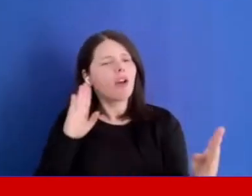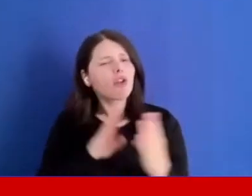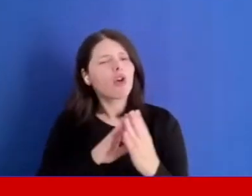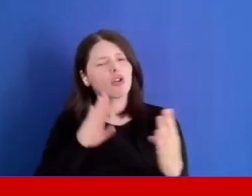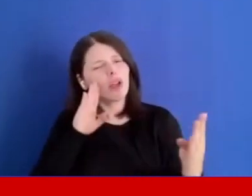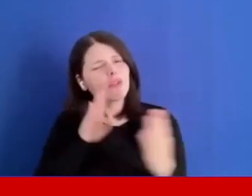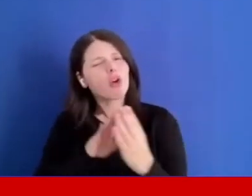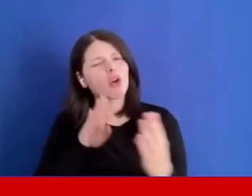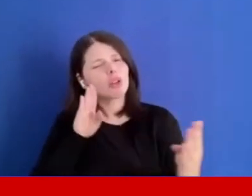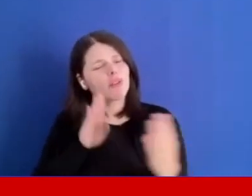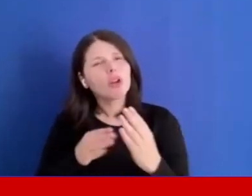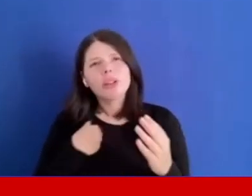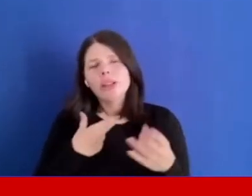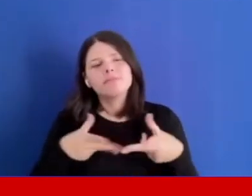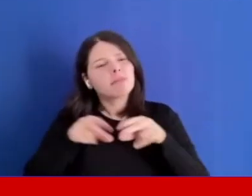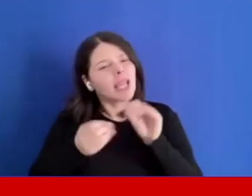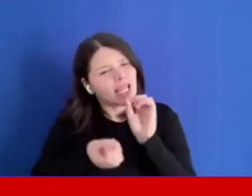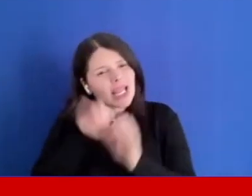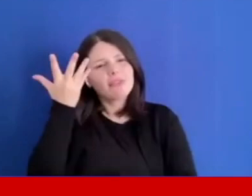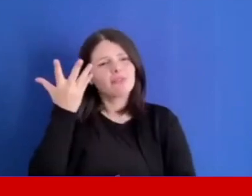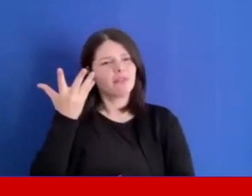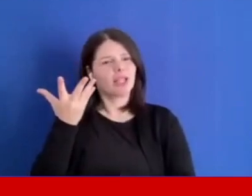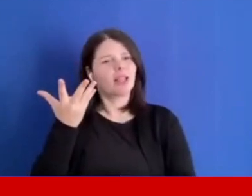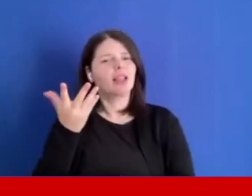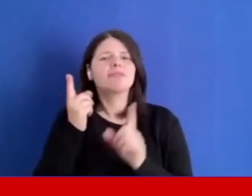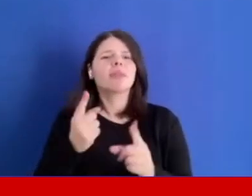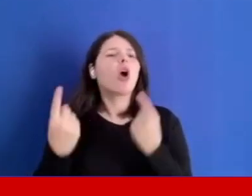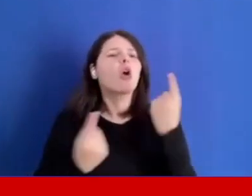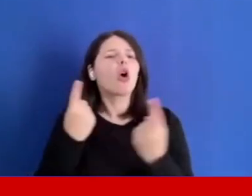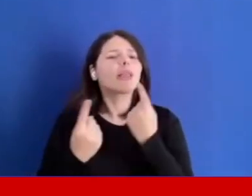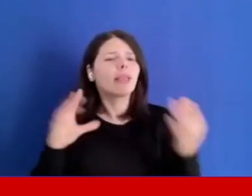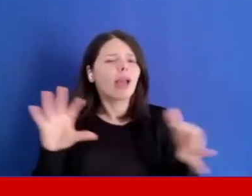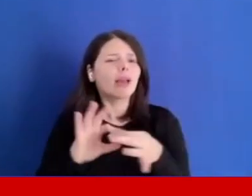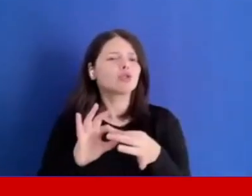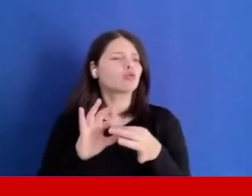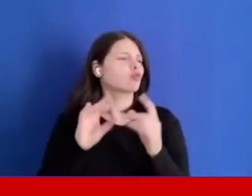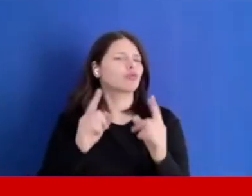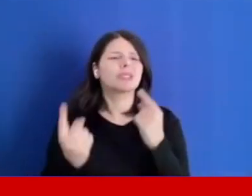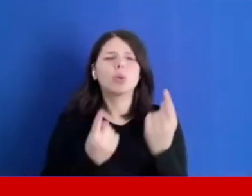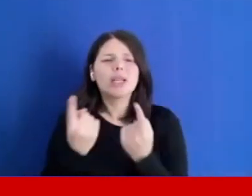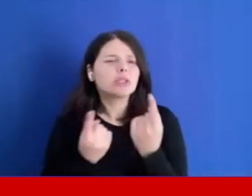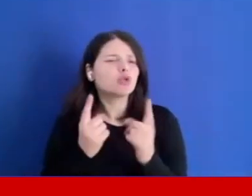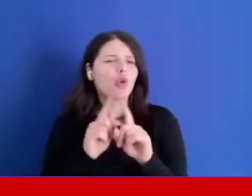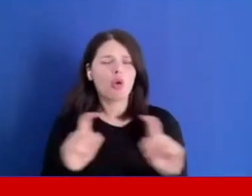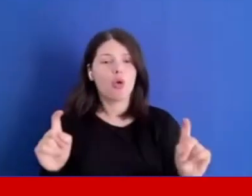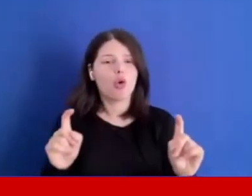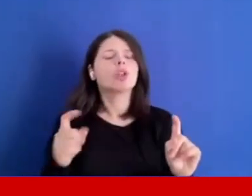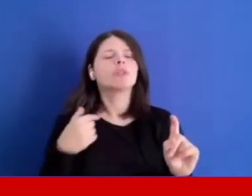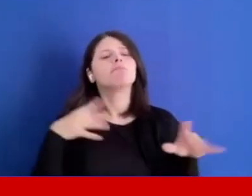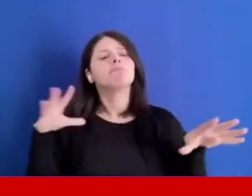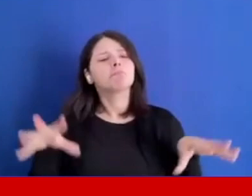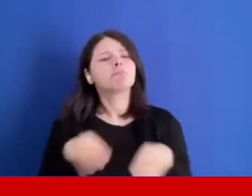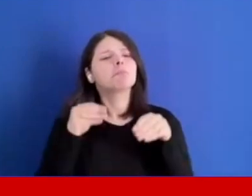sempre reinventata a seconda del contesto e delle situazioni. È per questo che ho cominciato a